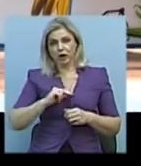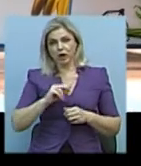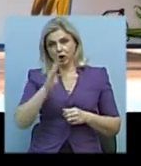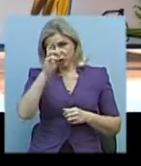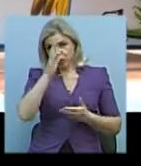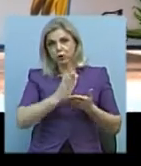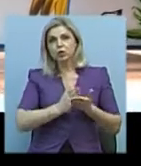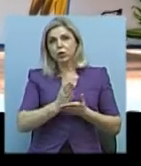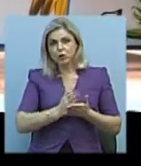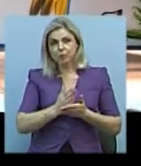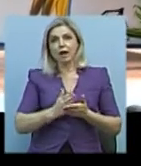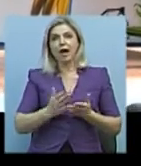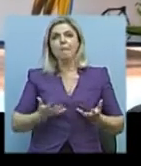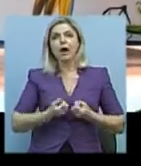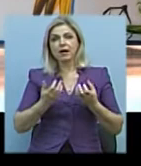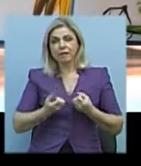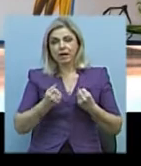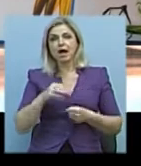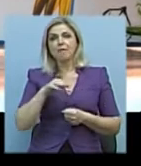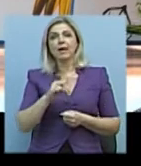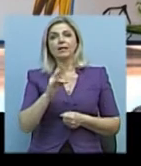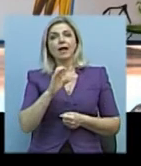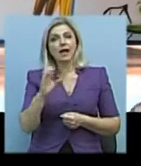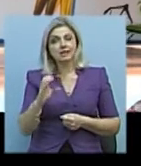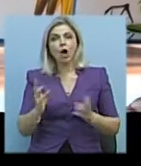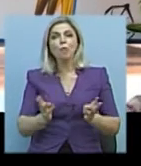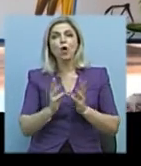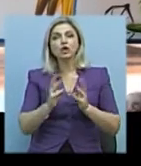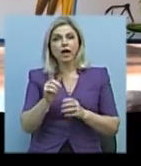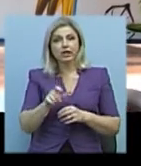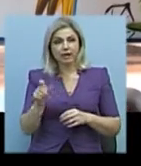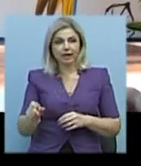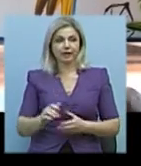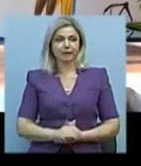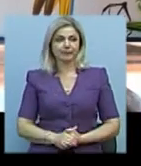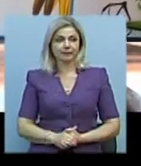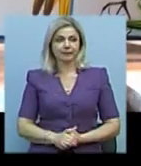Народна служба порятунку, МНСники, пожежники, це все ми. Номер служби порятунку всі знають?